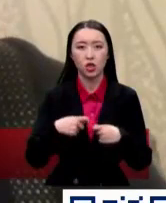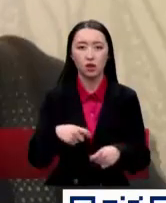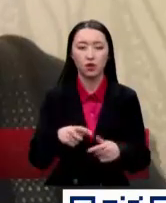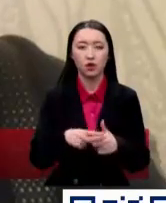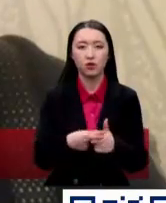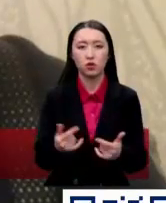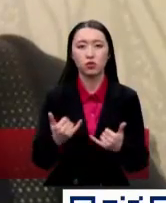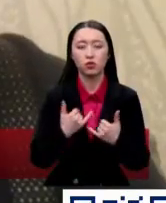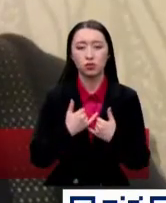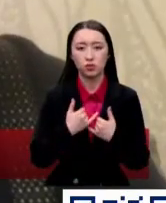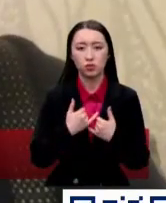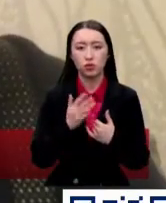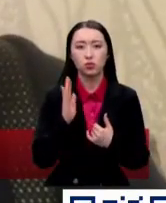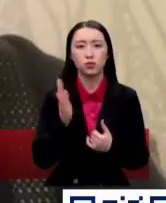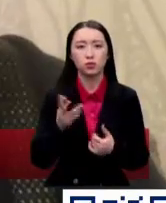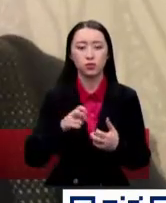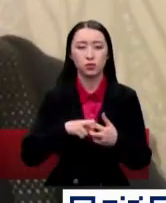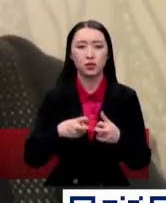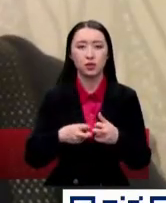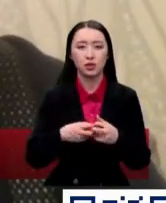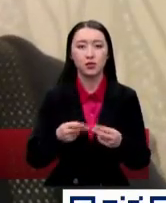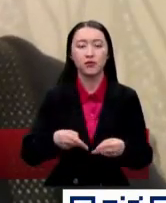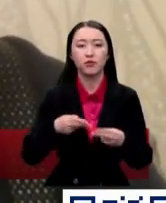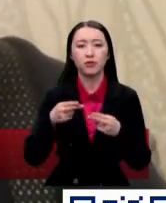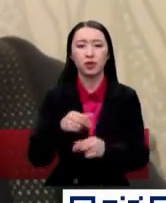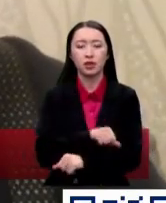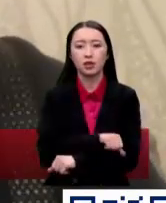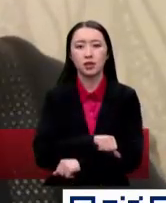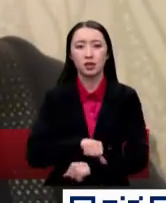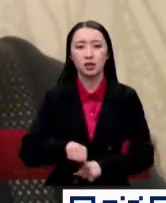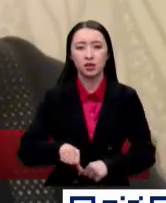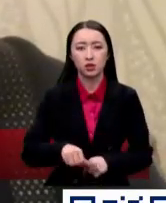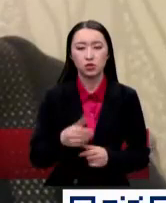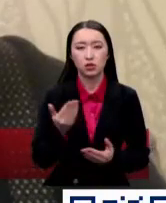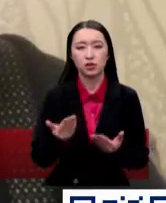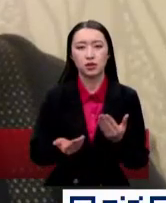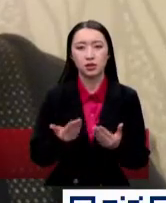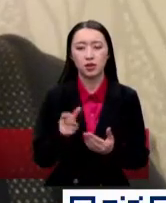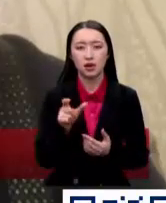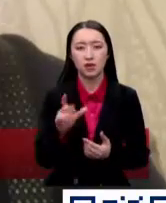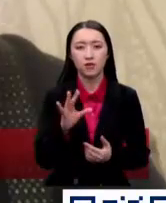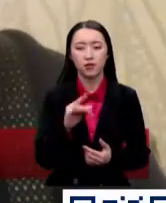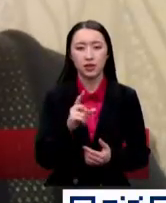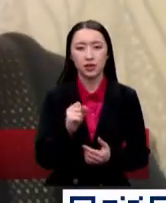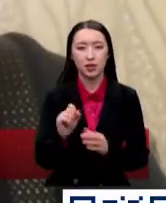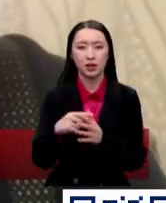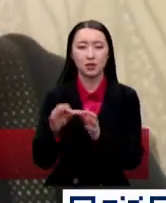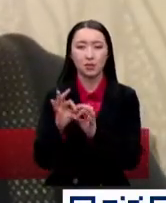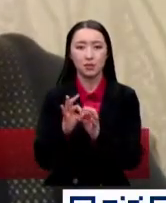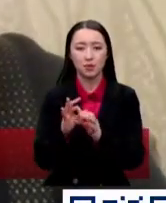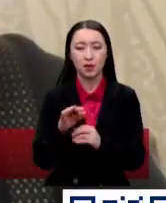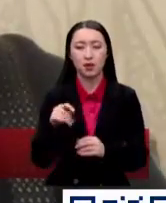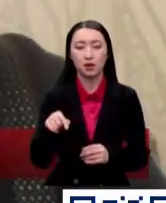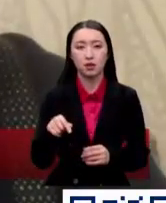услуг. Будут проблемы при выезде за границу, если там, скажем, карта Visa или MasterCard, имитированная Сбером,